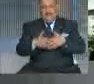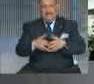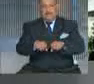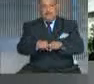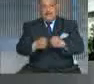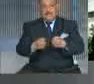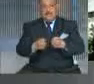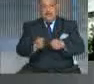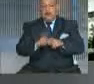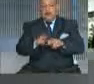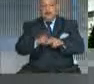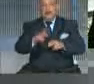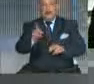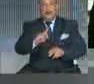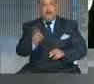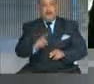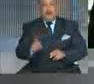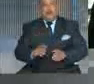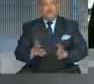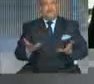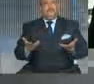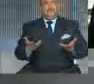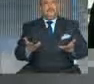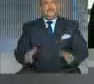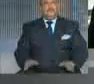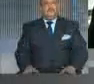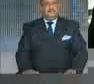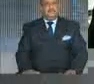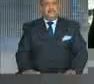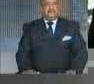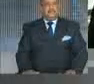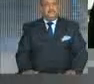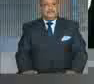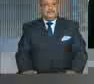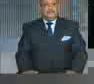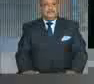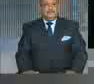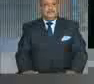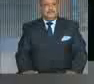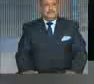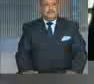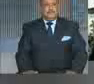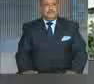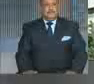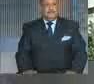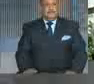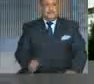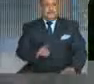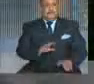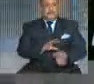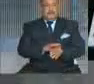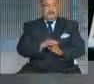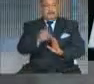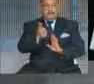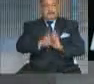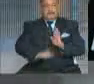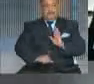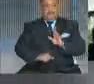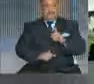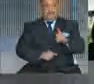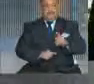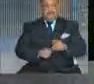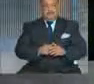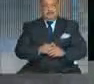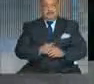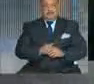ناقص أجهزات، ناقص غرف عملية، ناقص مرضين، ناقص أطباء في التبنيش، ناقص أطباء آخرين في جراحة أطفال، حتى